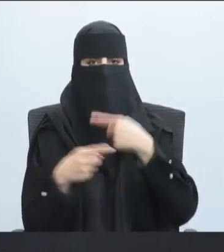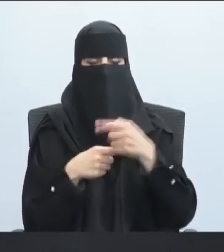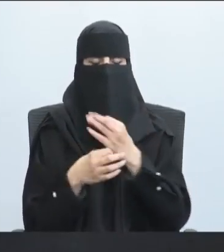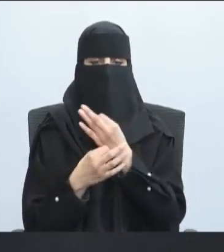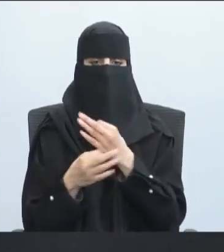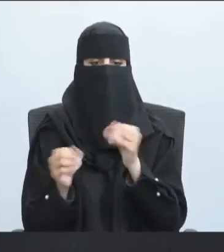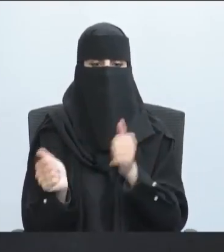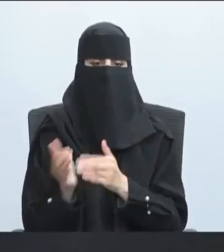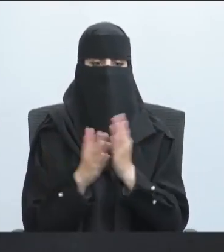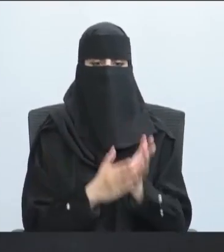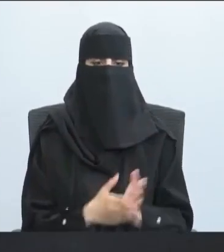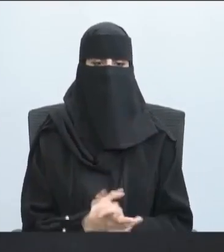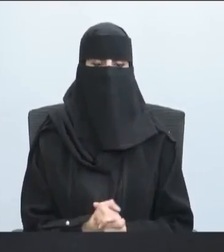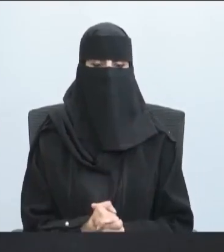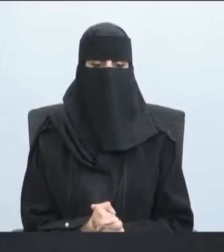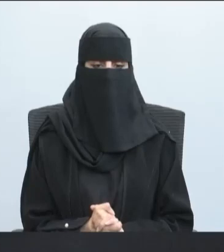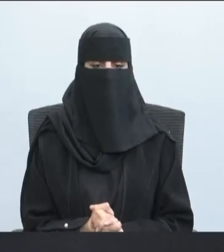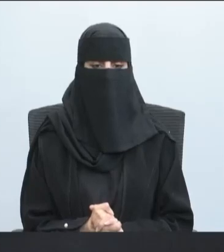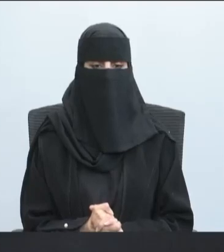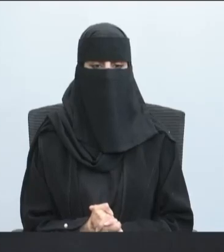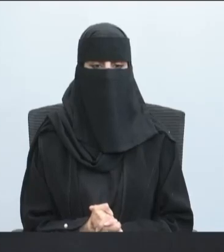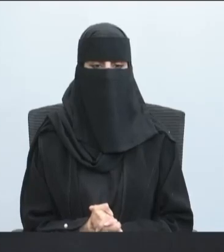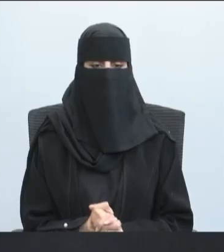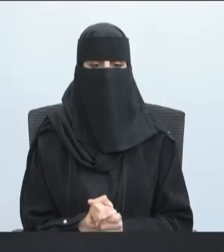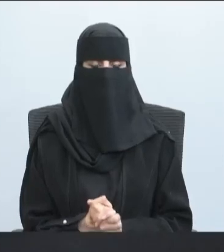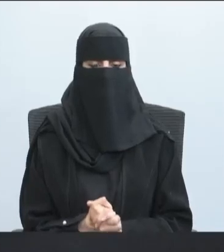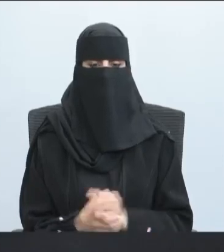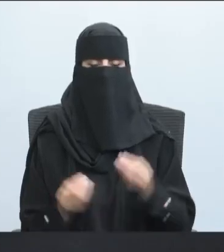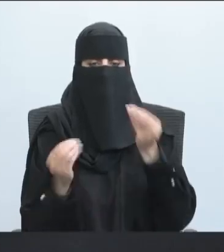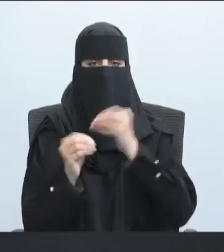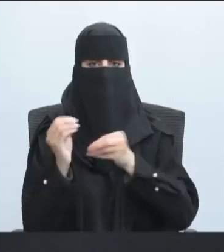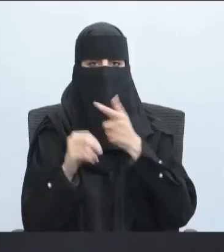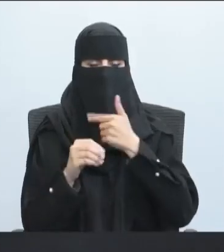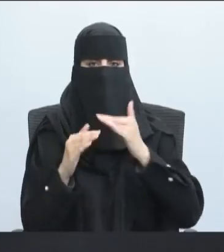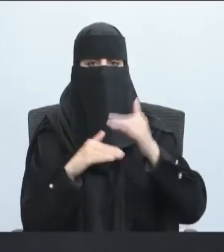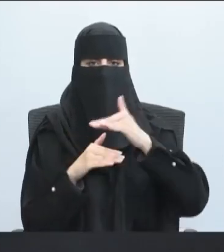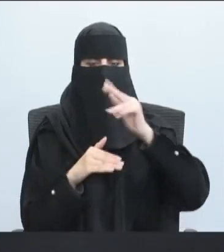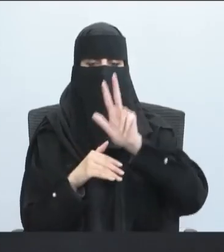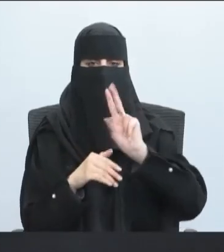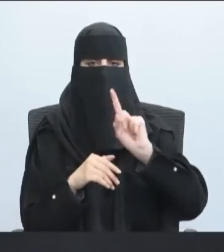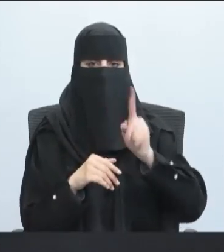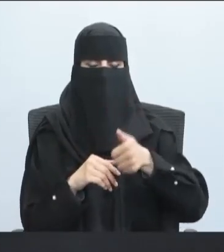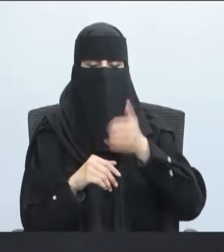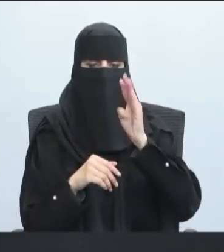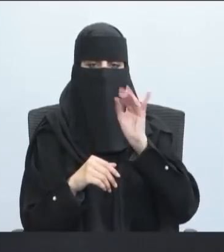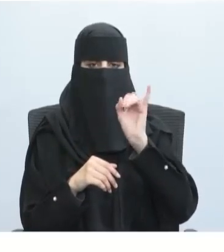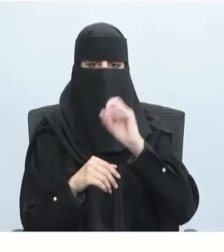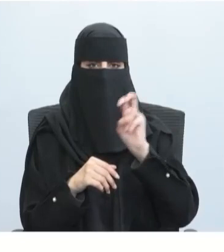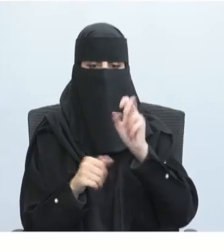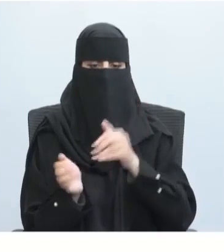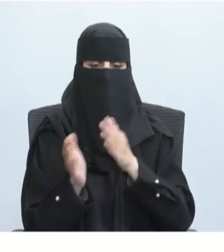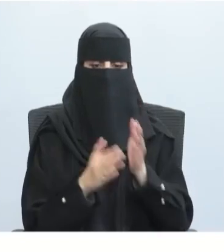ارباح السنه الاولى والثانيه اضافه الى المبلغ الاساسي و 10% وهذا يسمى بالارباح التراكميه